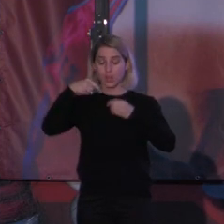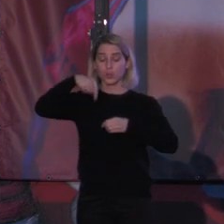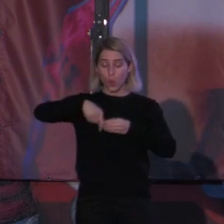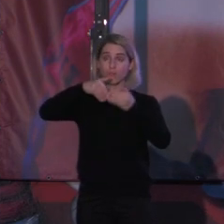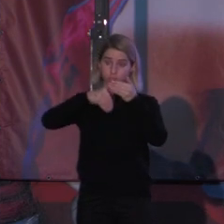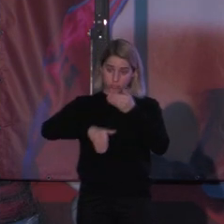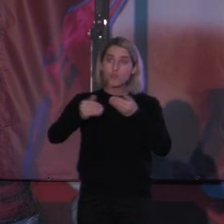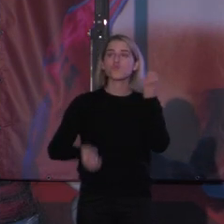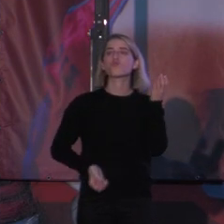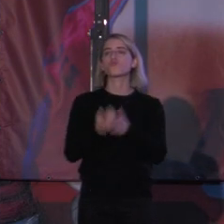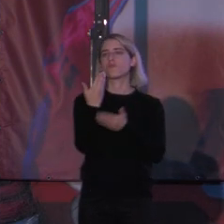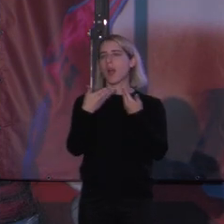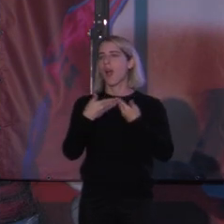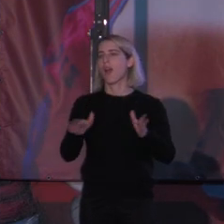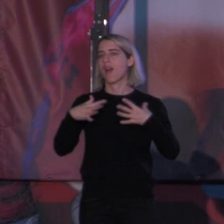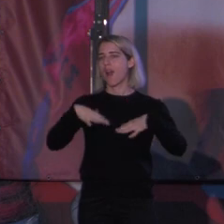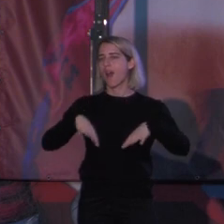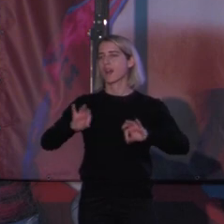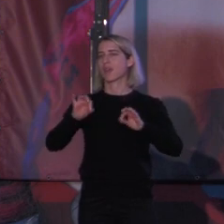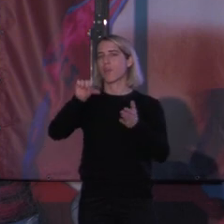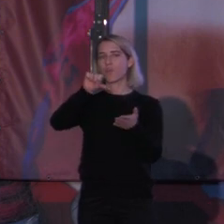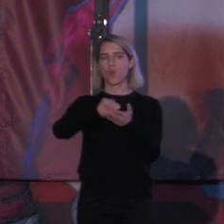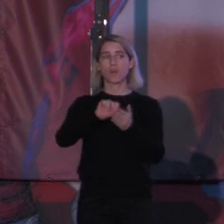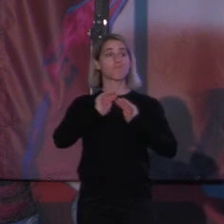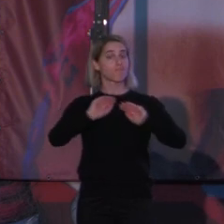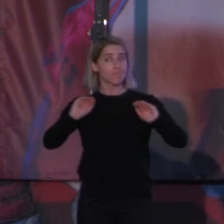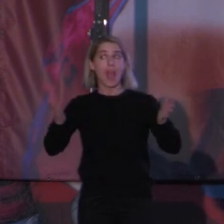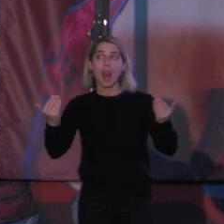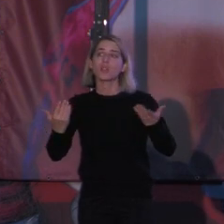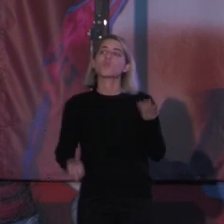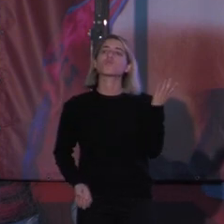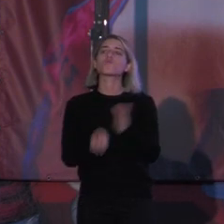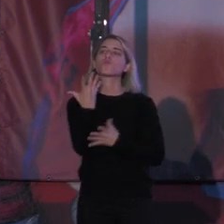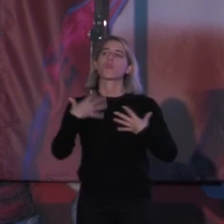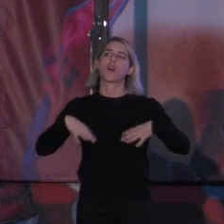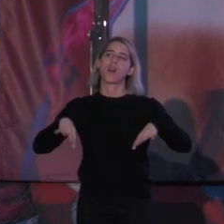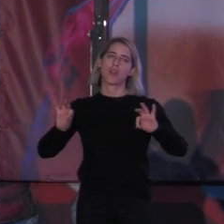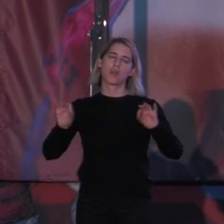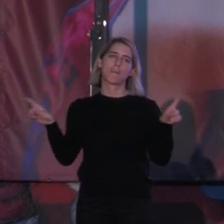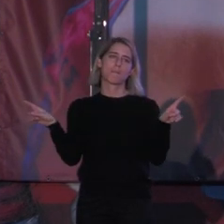κεφάλαιο για την πόλη μας. Σας καλώ να κάνουμε μια νέα αρχή.